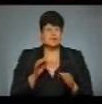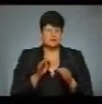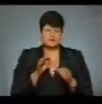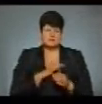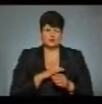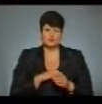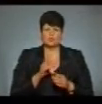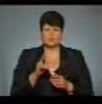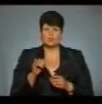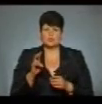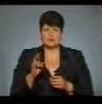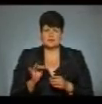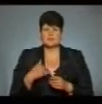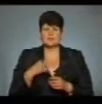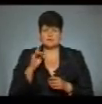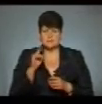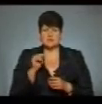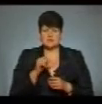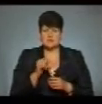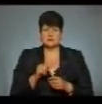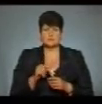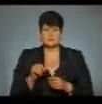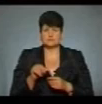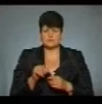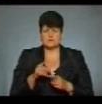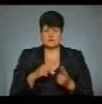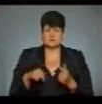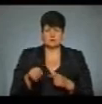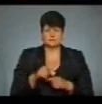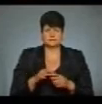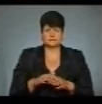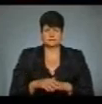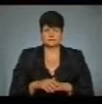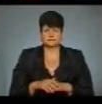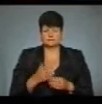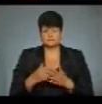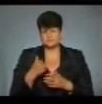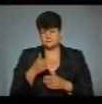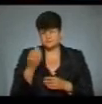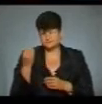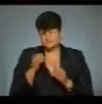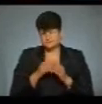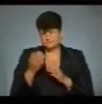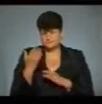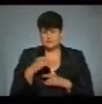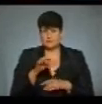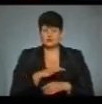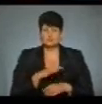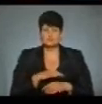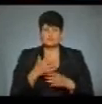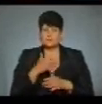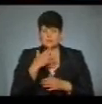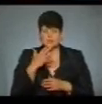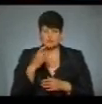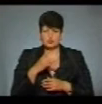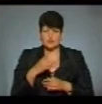поліетиленові через те, що знаю їхню шкоду щодо навколишнього середовища. Років 10 я вже використовую такі